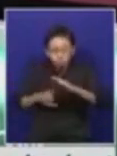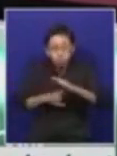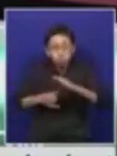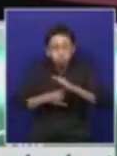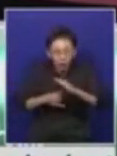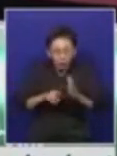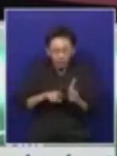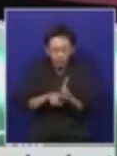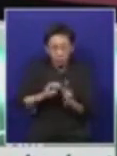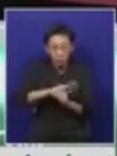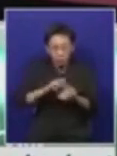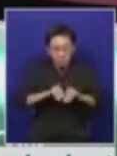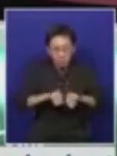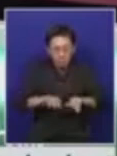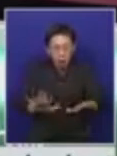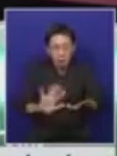ค่ะเพื่อชาติ